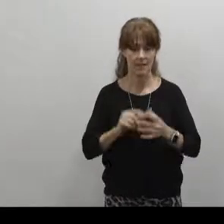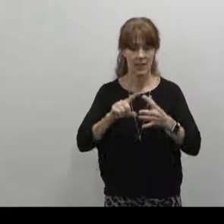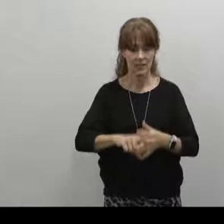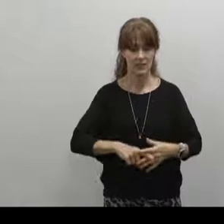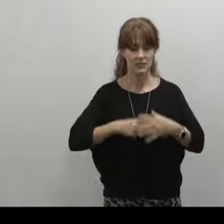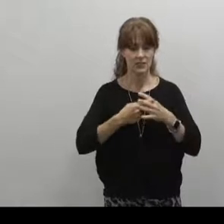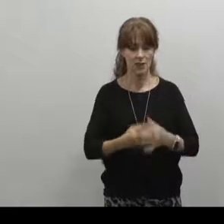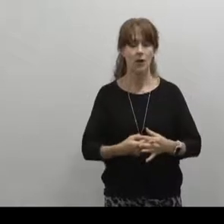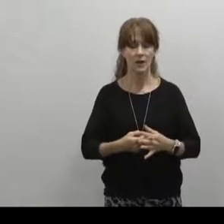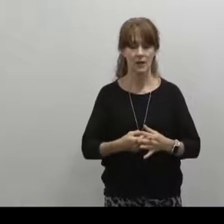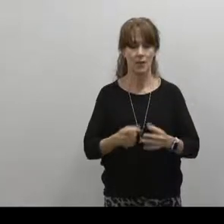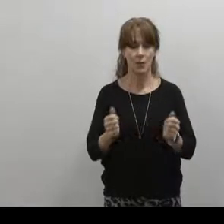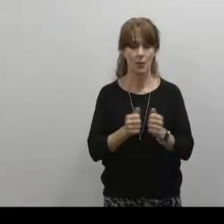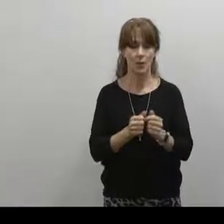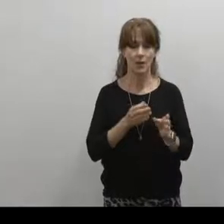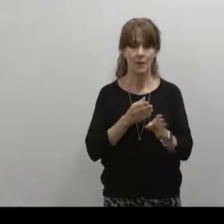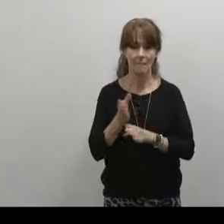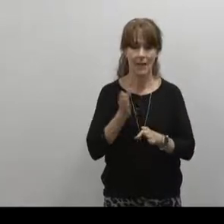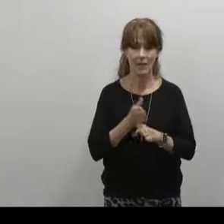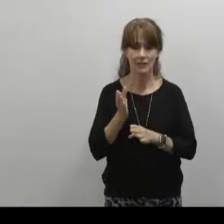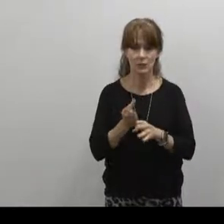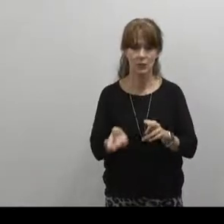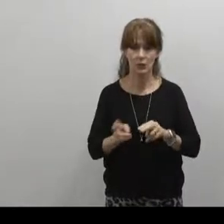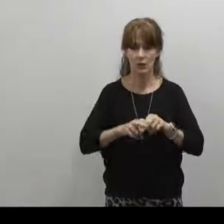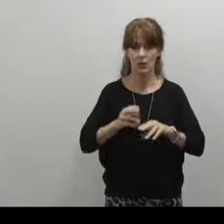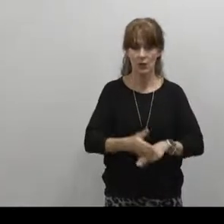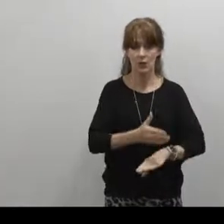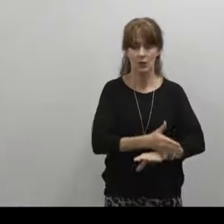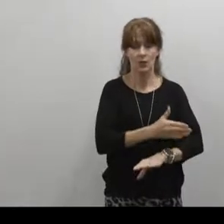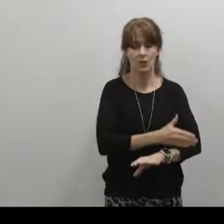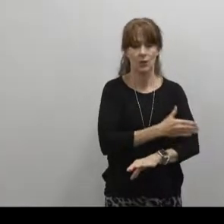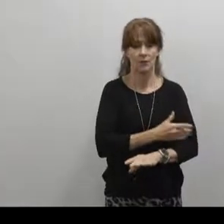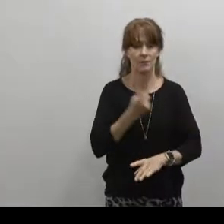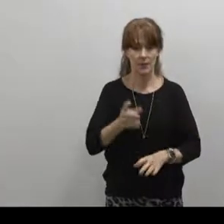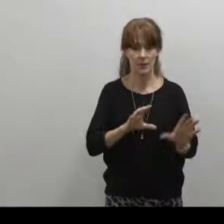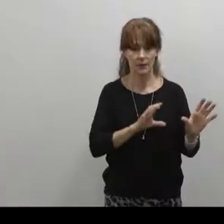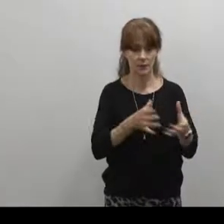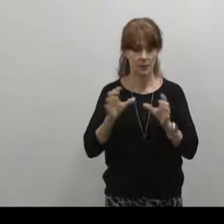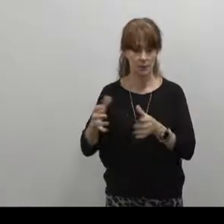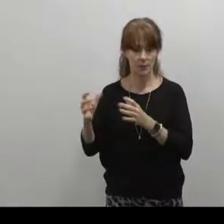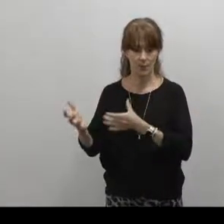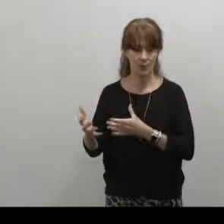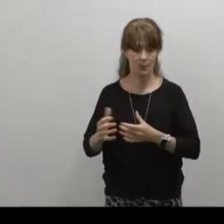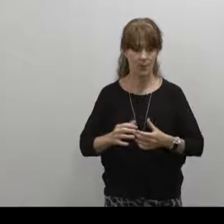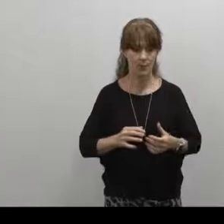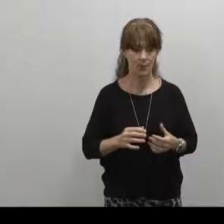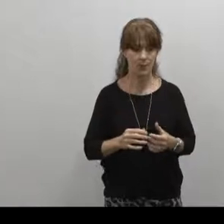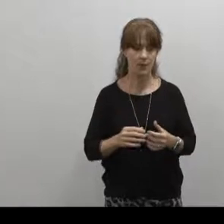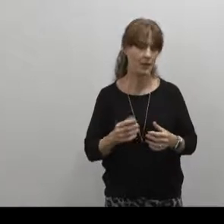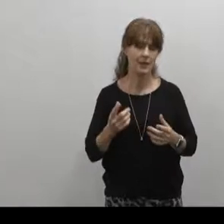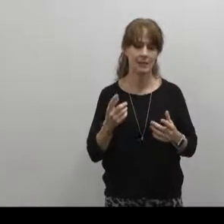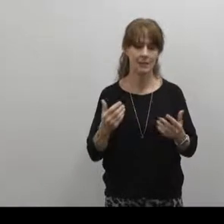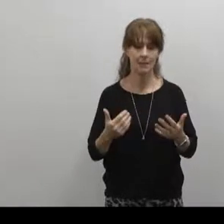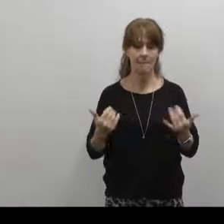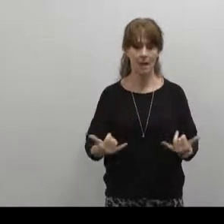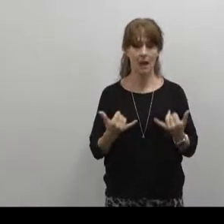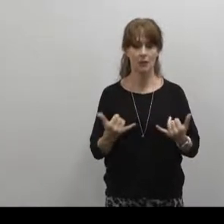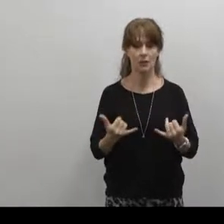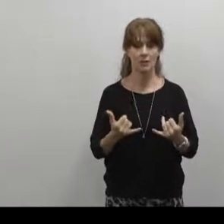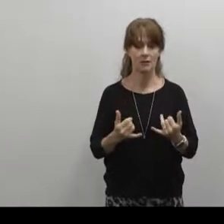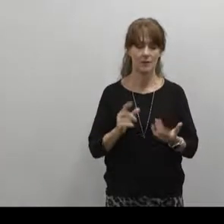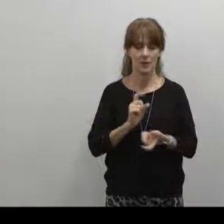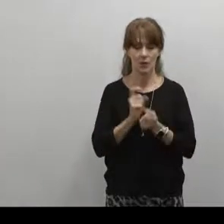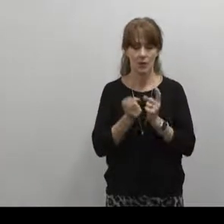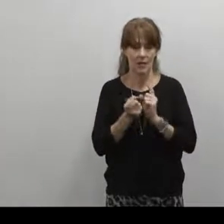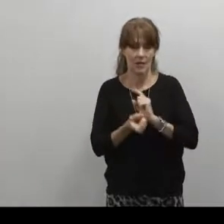tìm mũi mầm phớt sầm khăn nữa à ca mà xa lang ở kia nó là xa lang mình cay làm o được thì thưa